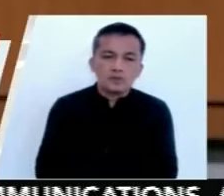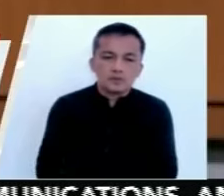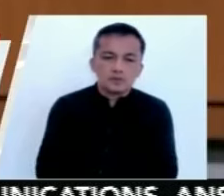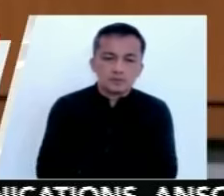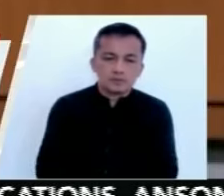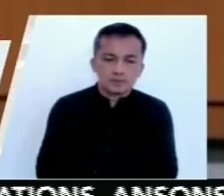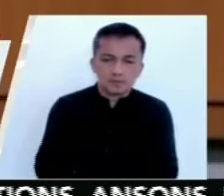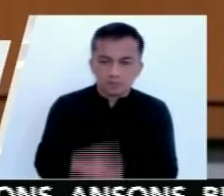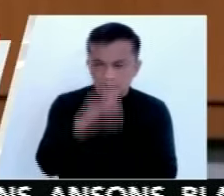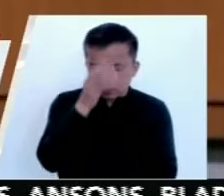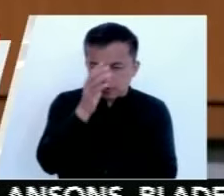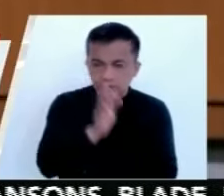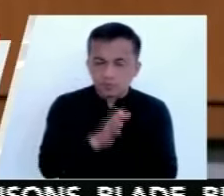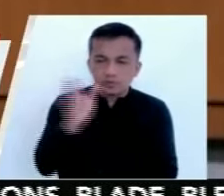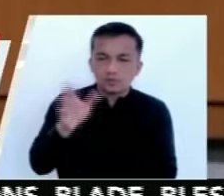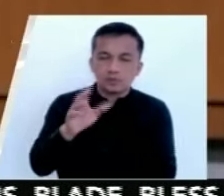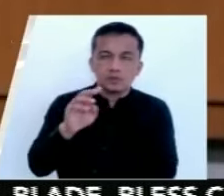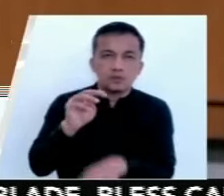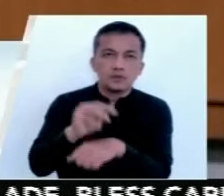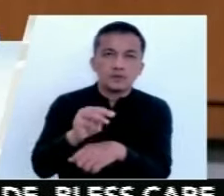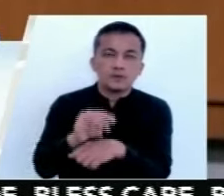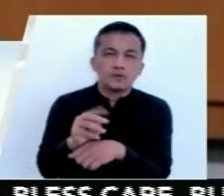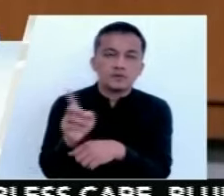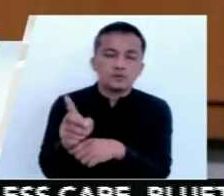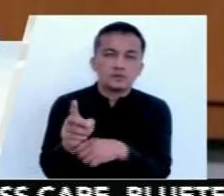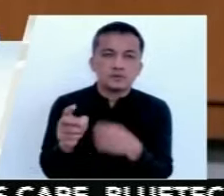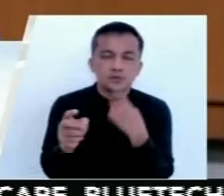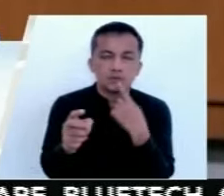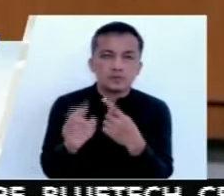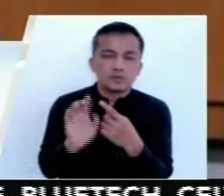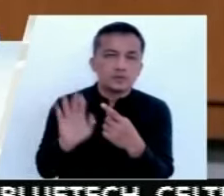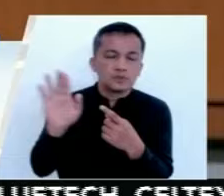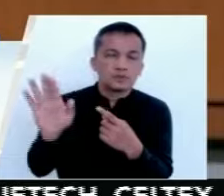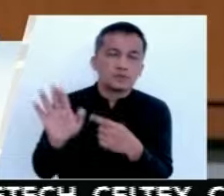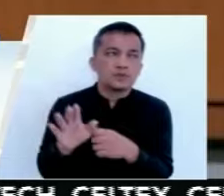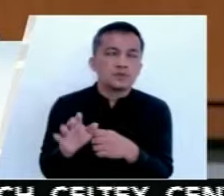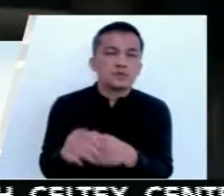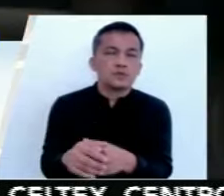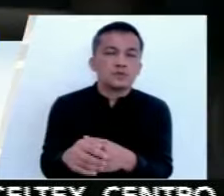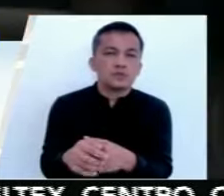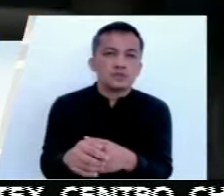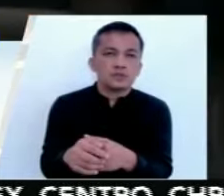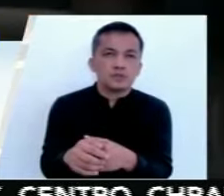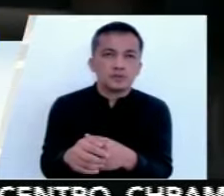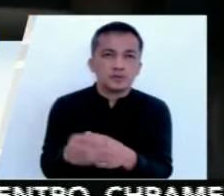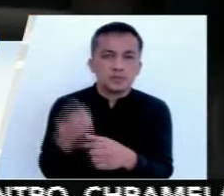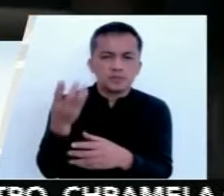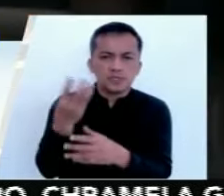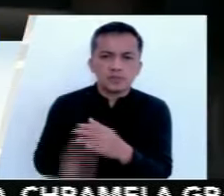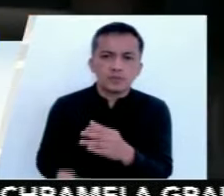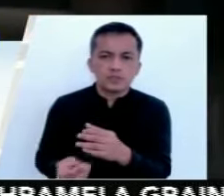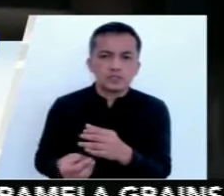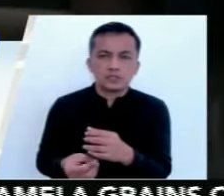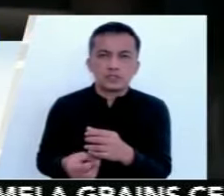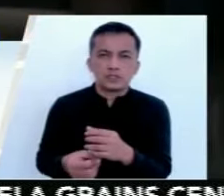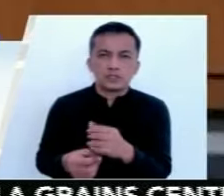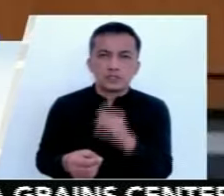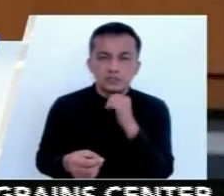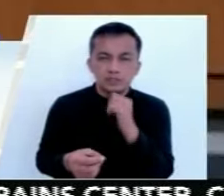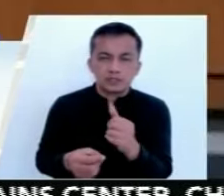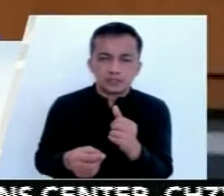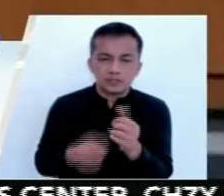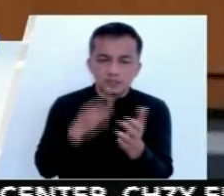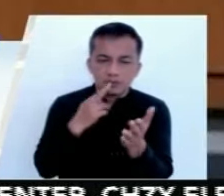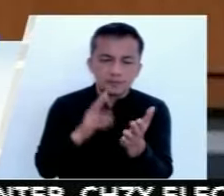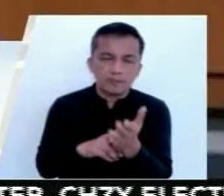sa munisipyo, ang sabi daw po sa kanya nang missing po, nawala, kaya hindi po na-record. Wala